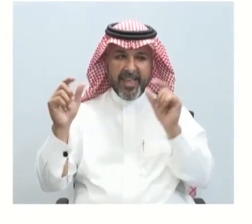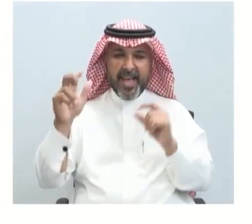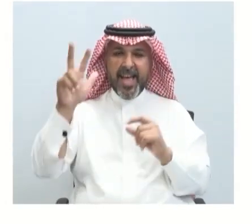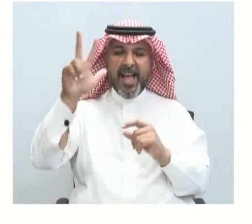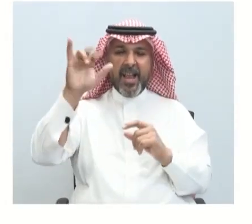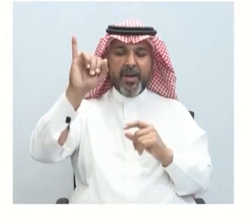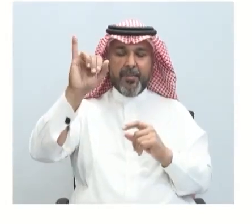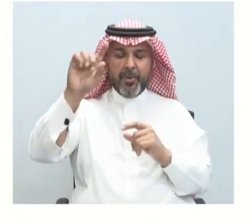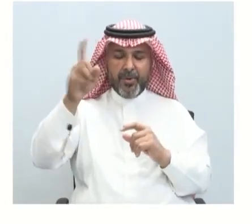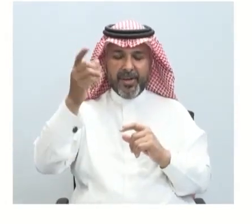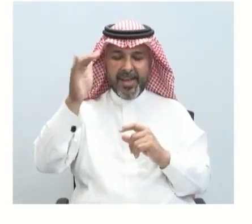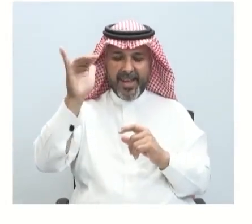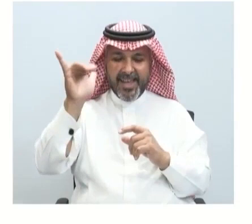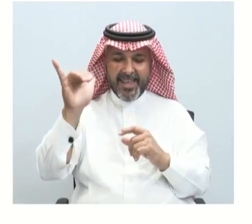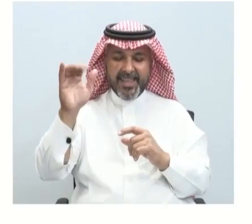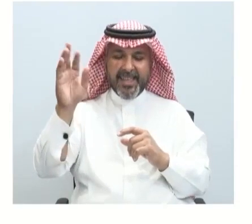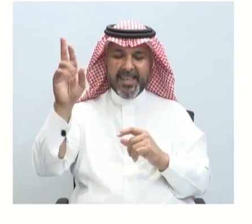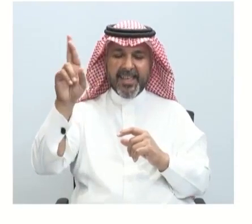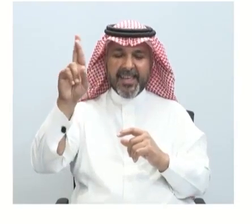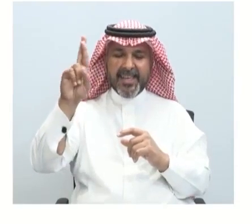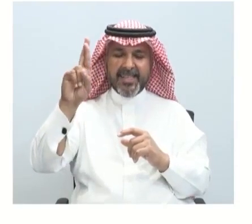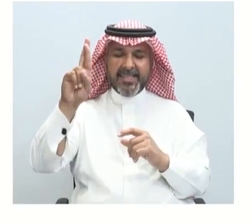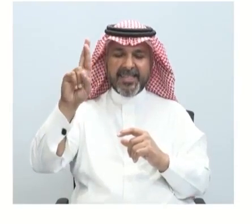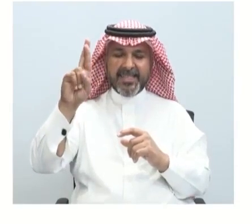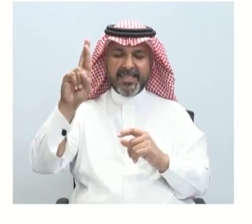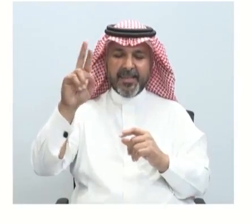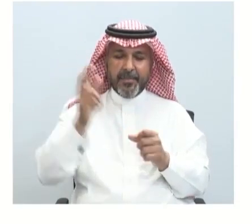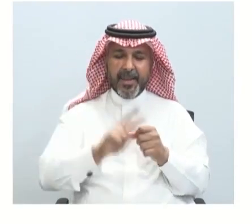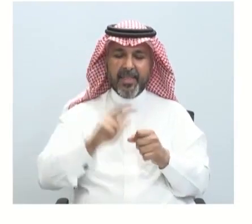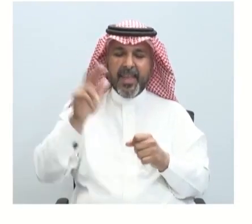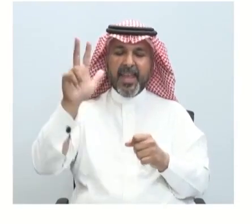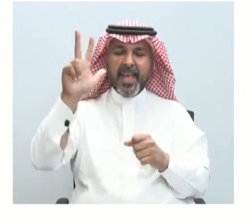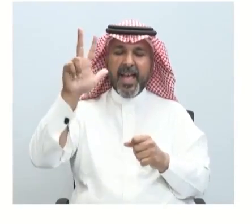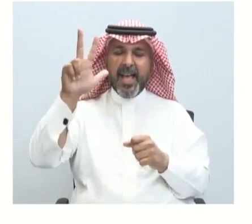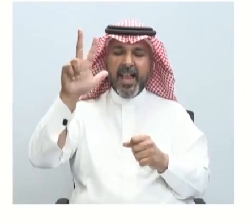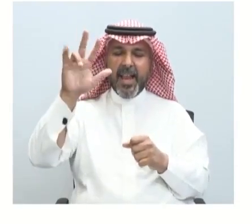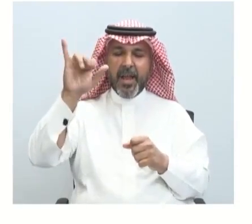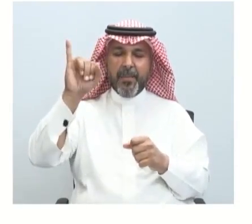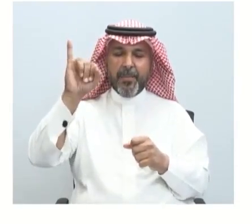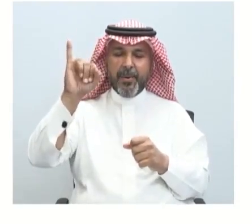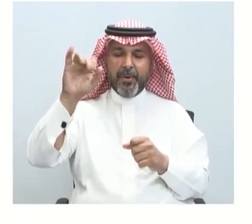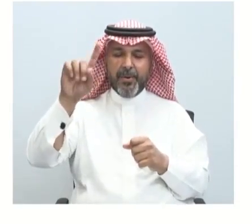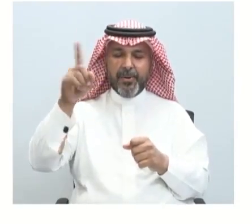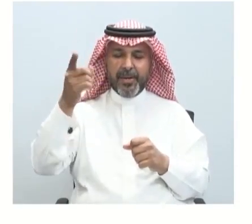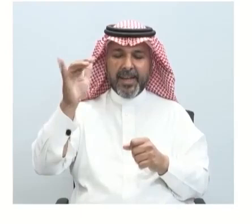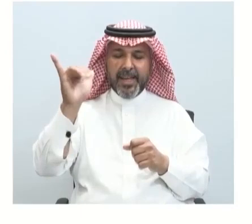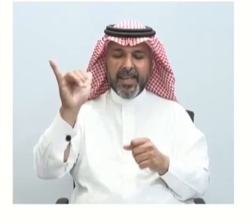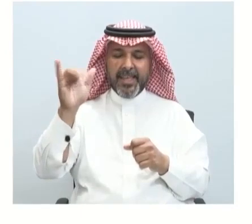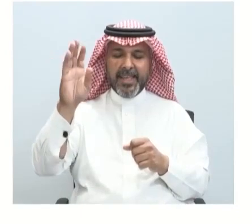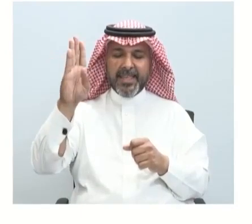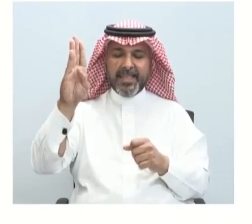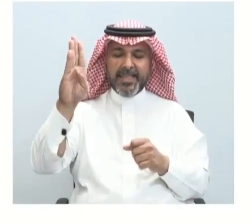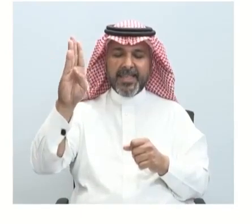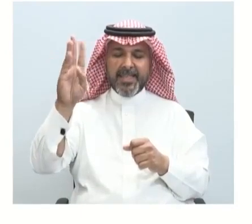بدات هذه المركزات تكون خيوط المغزل ثم سوف ترتبط مع هذه الكروموسومات من خلال ارتباطها